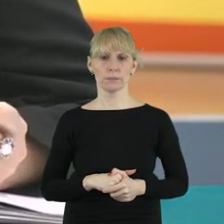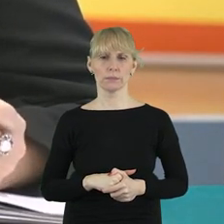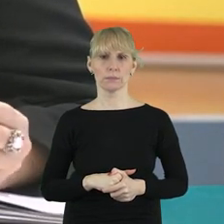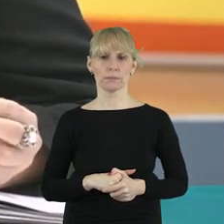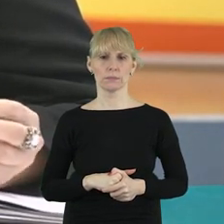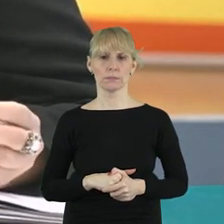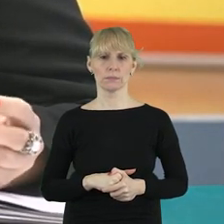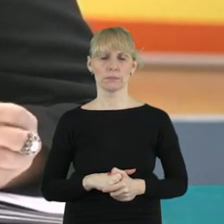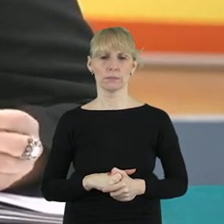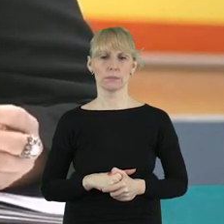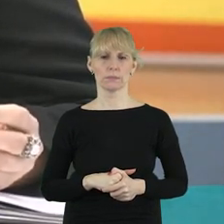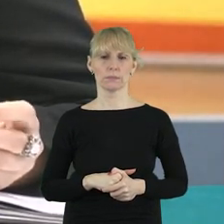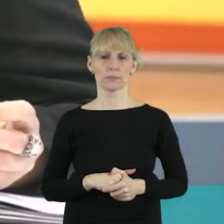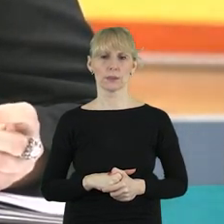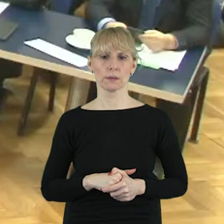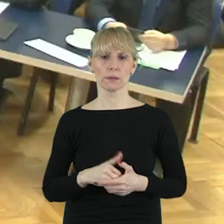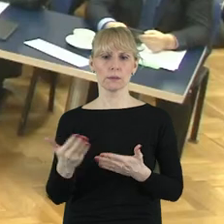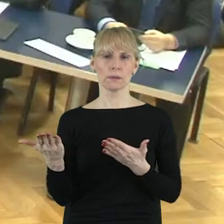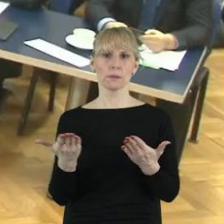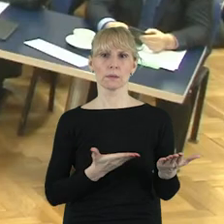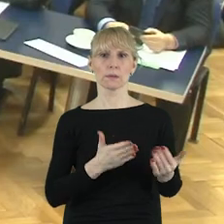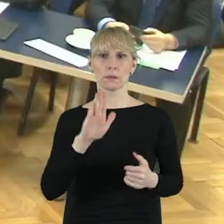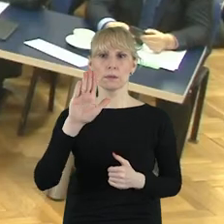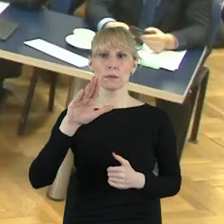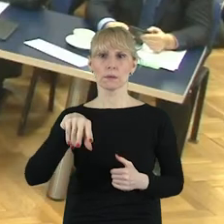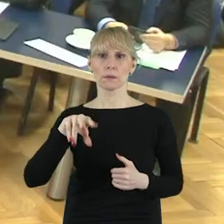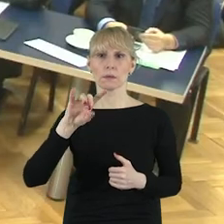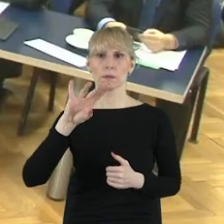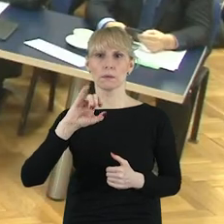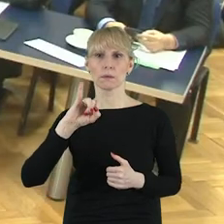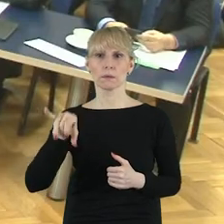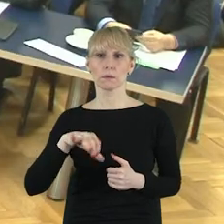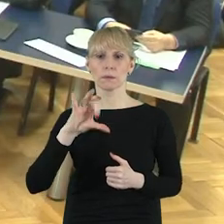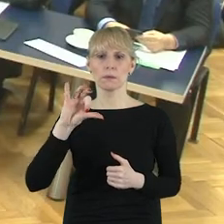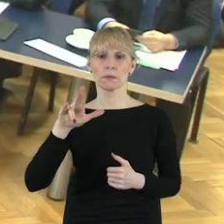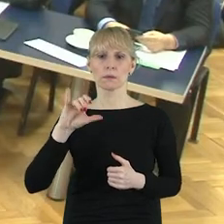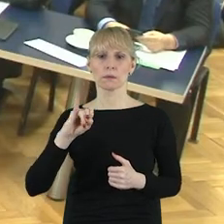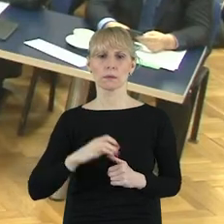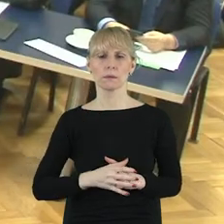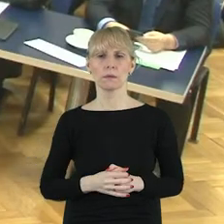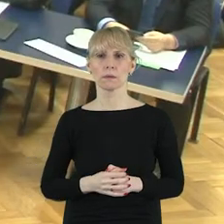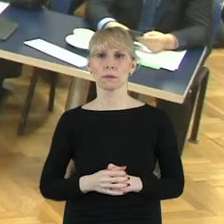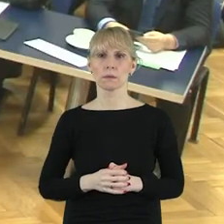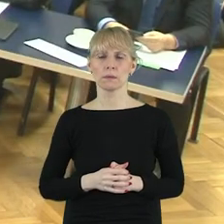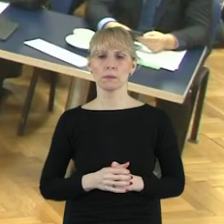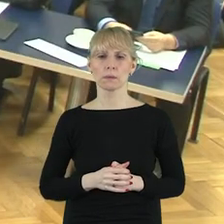Dyskusja jest otwarta. Proszę bardzo, pan radny Marcin Bugajski.